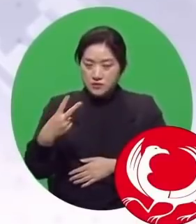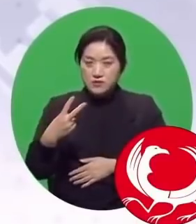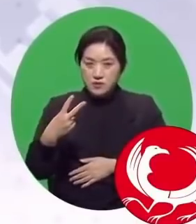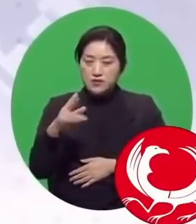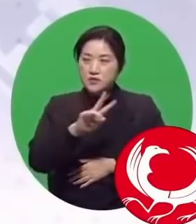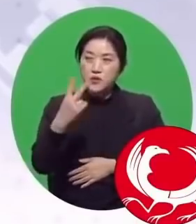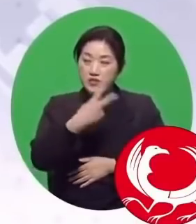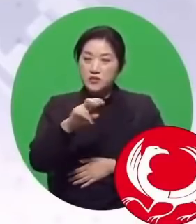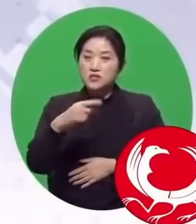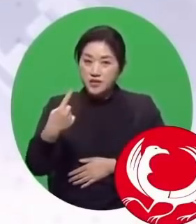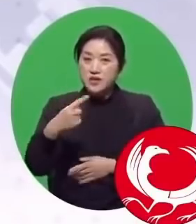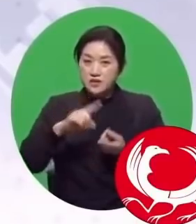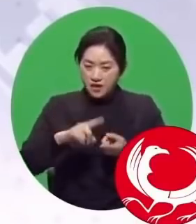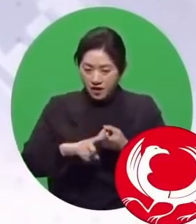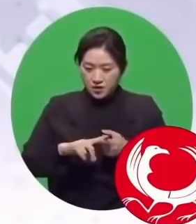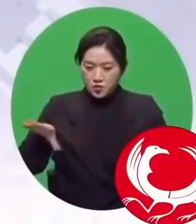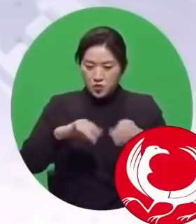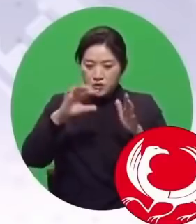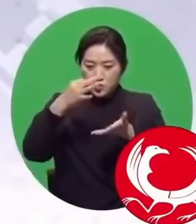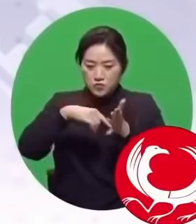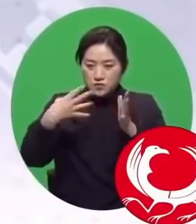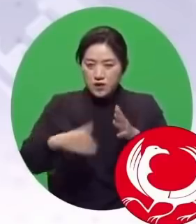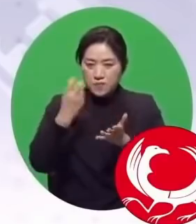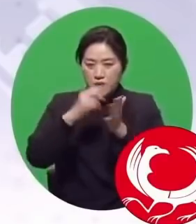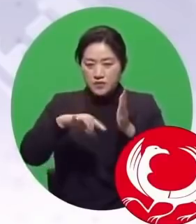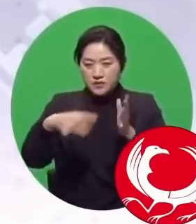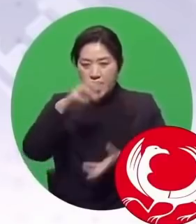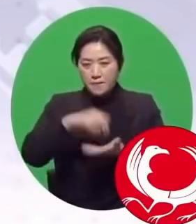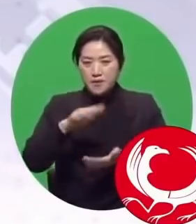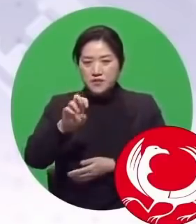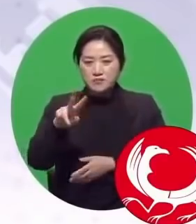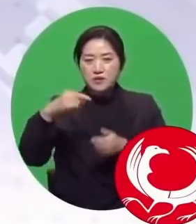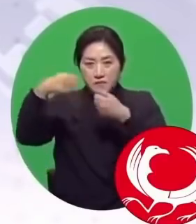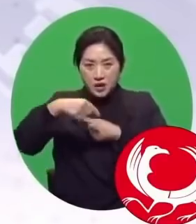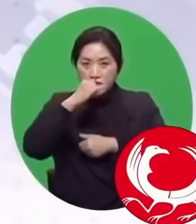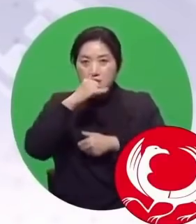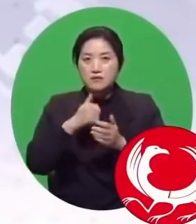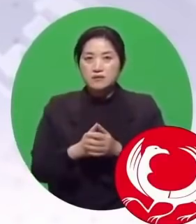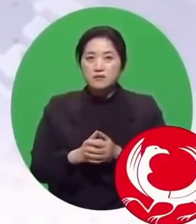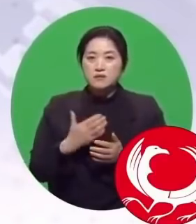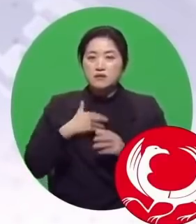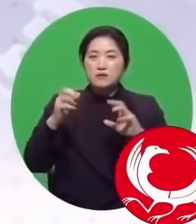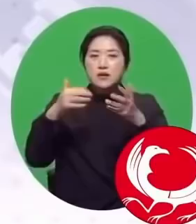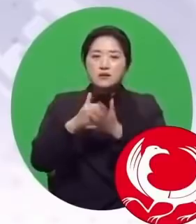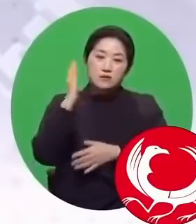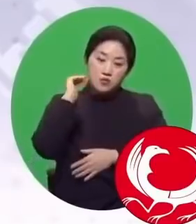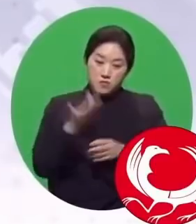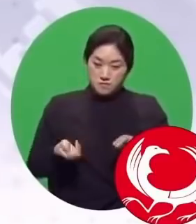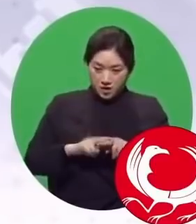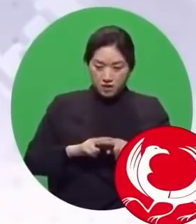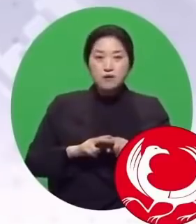2022년에는 21년에는 제 종합소득세와 법인세가 42억이 나왔습니다. 저는 나라를 대통령